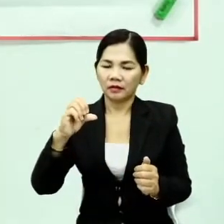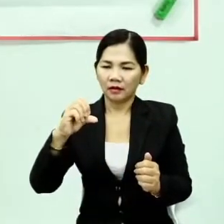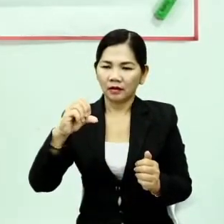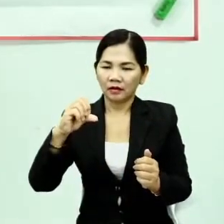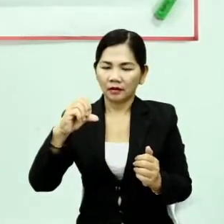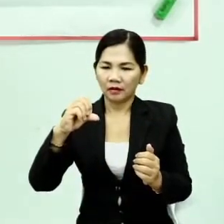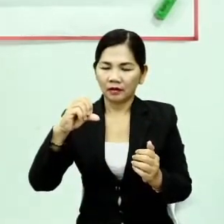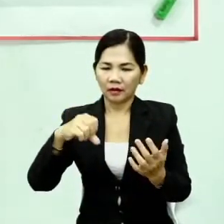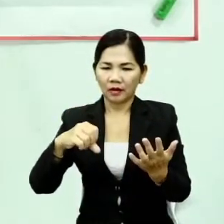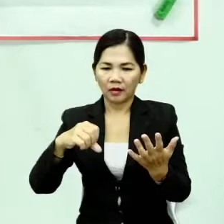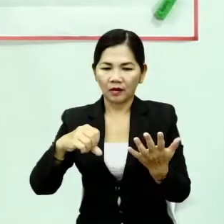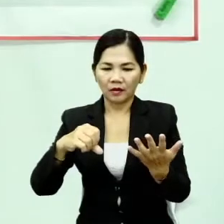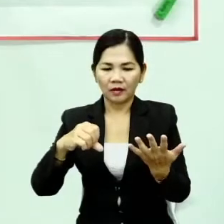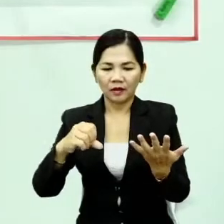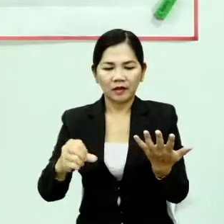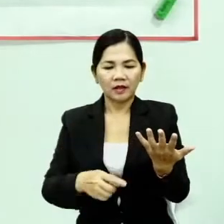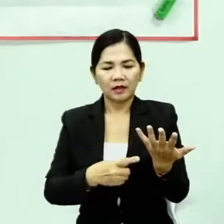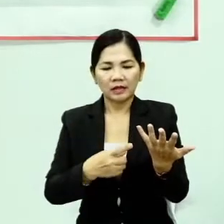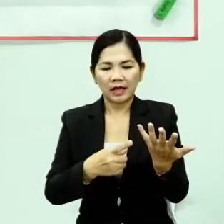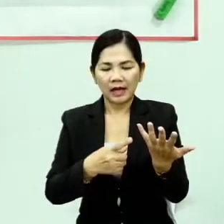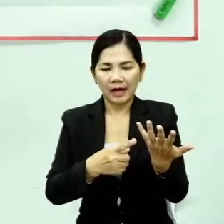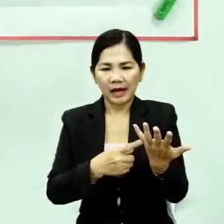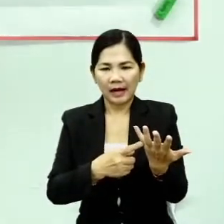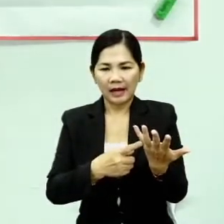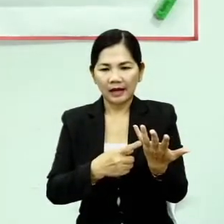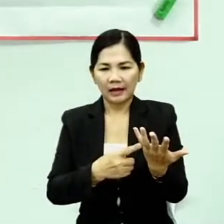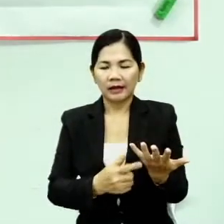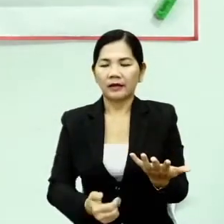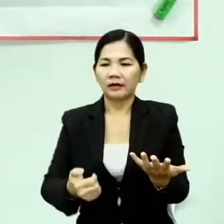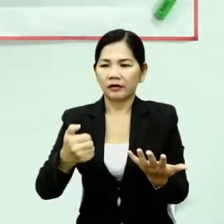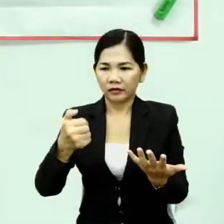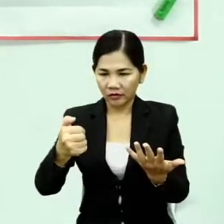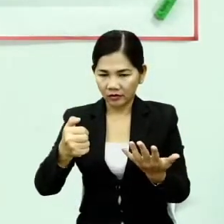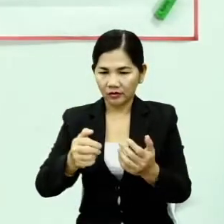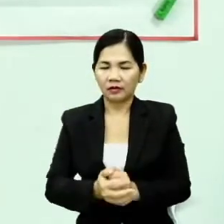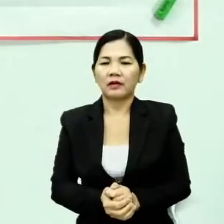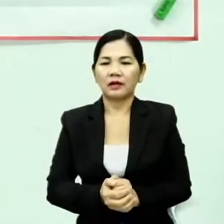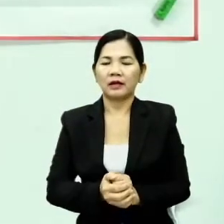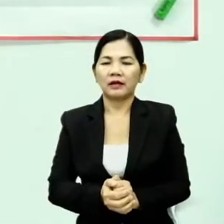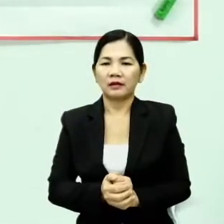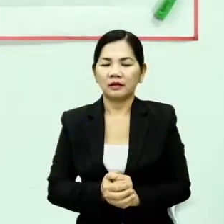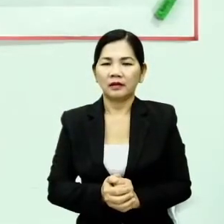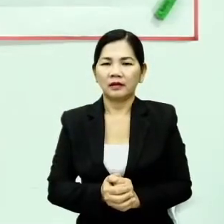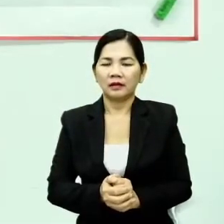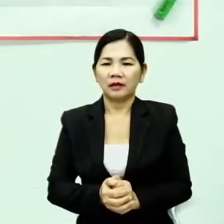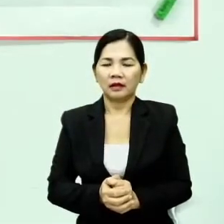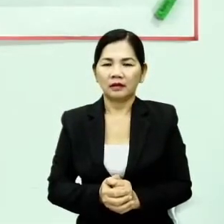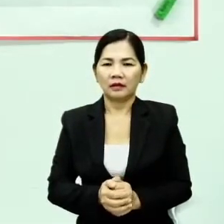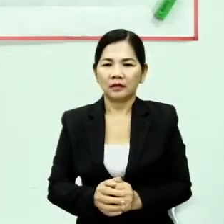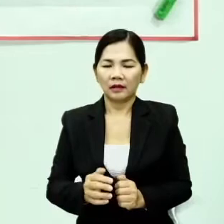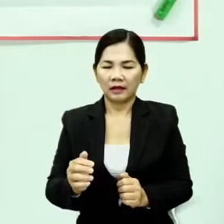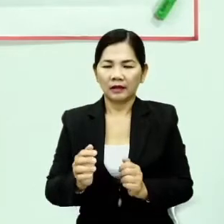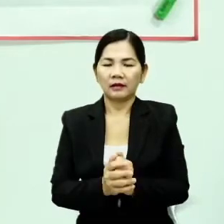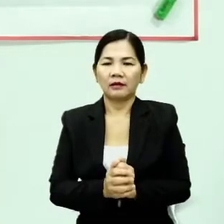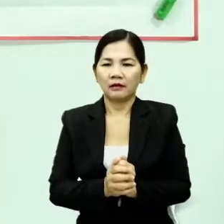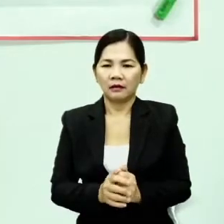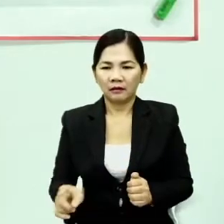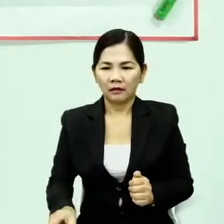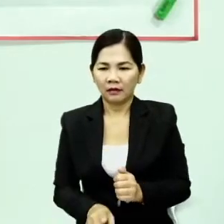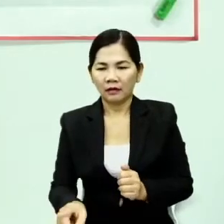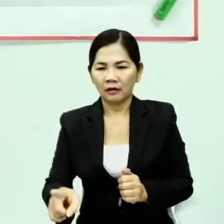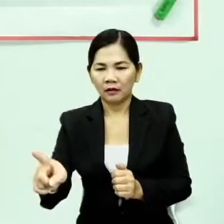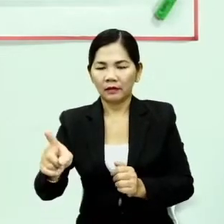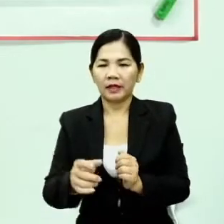chân con tặng ạc nìa chà chùm phù sạt thlán nâng sạt tóc cài nà con chà cứ chia bộ phết chà sạt lún ở rưu con lùm mún chà đòi